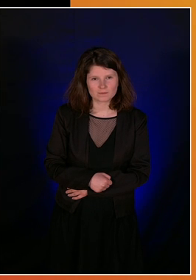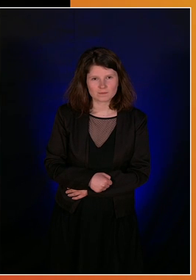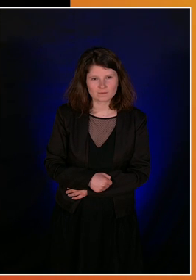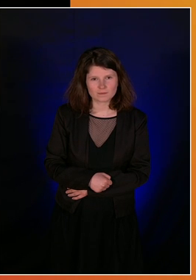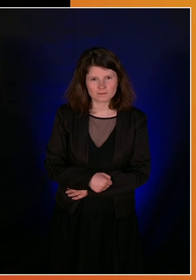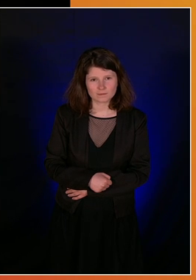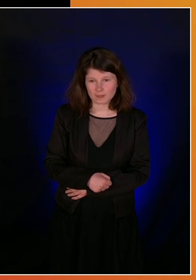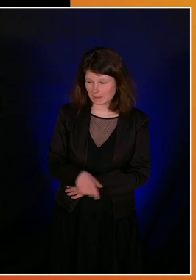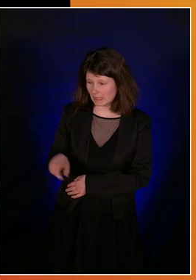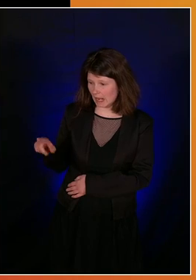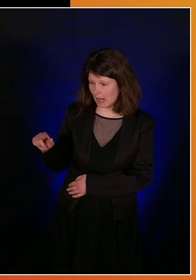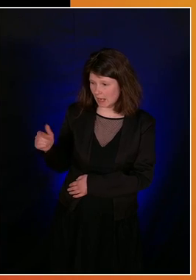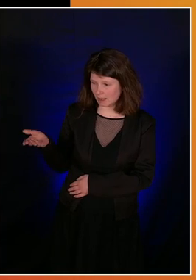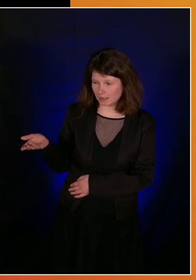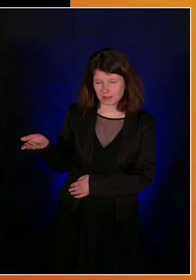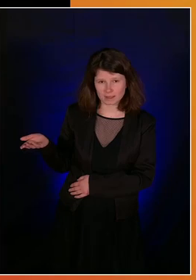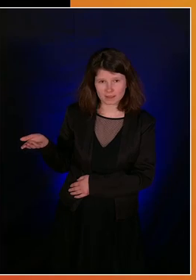là ça sera